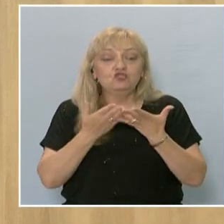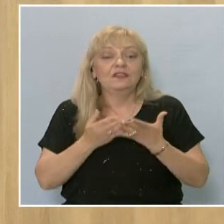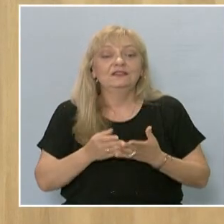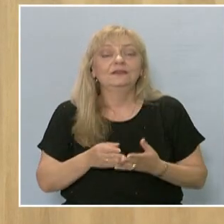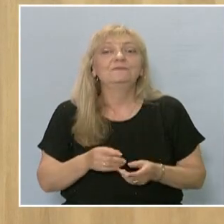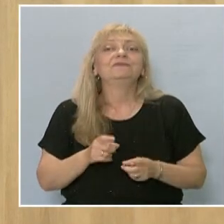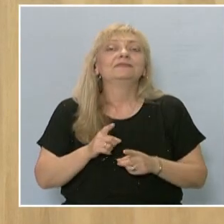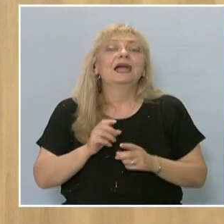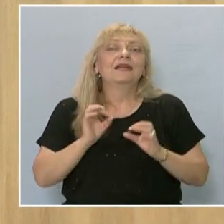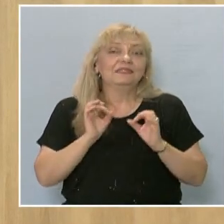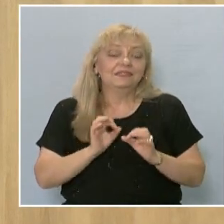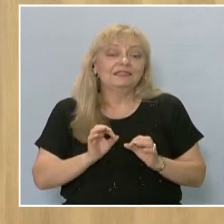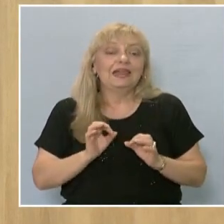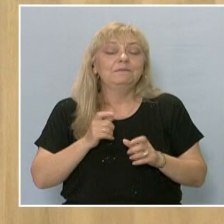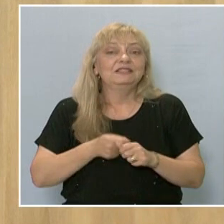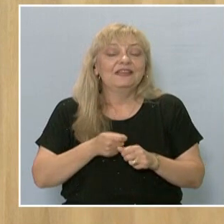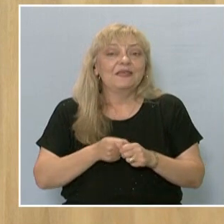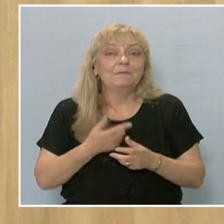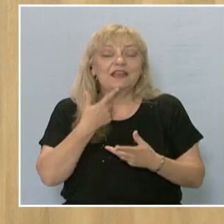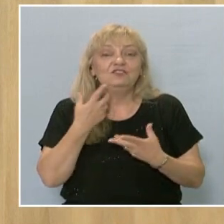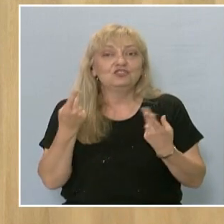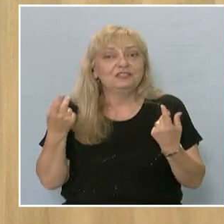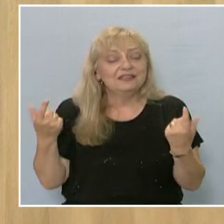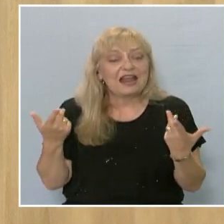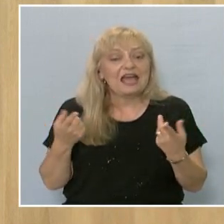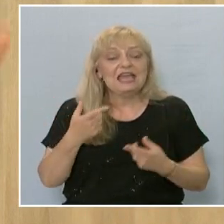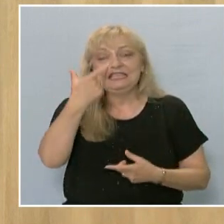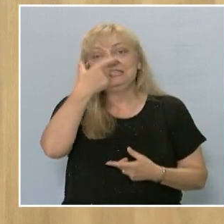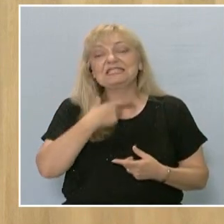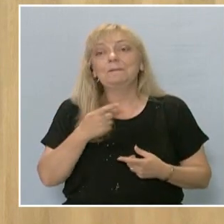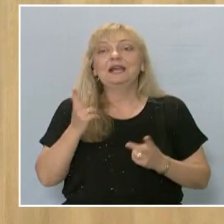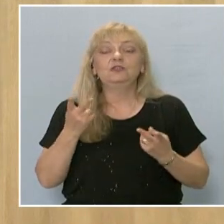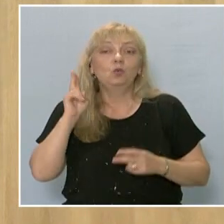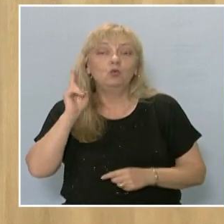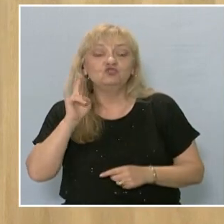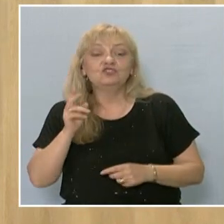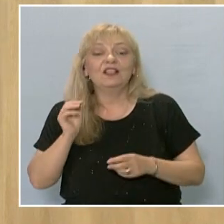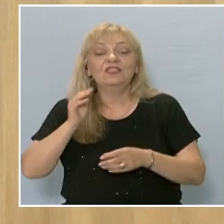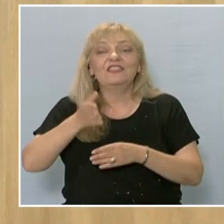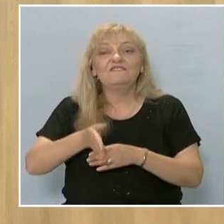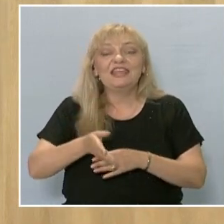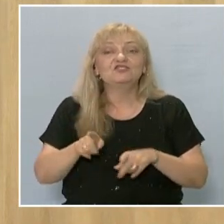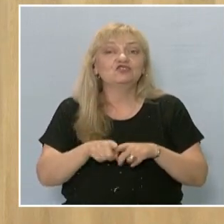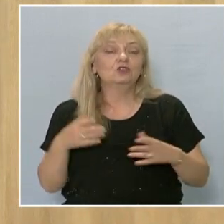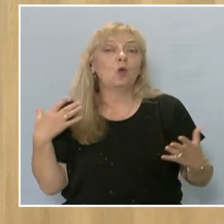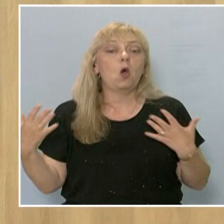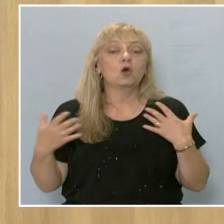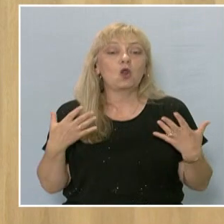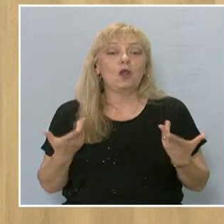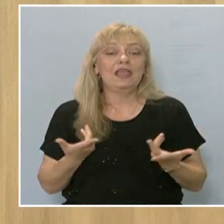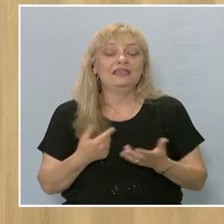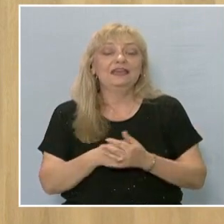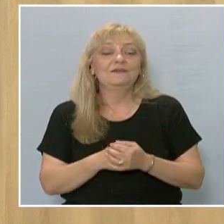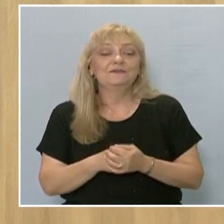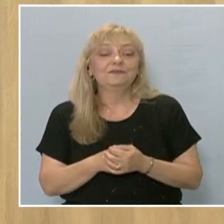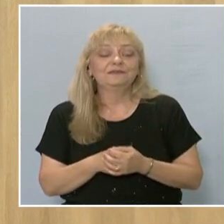направиш нали съдържанието си в ролева игра и ти самия като преподавател да влезеш в някаква роля ето аз имам нали сако суичър с джедайска